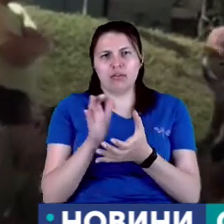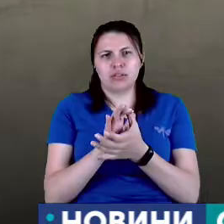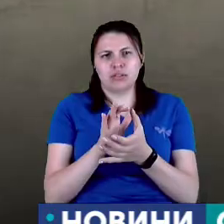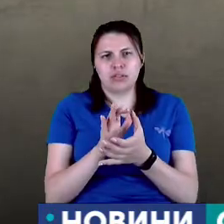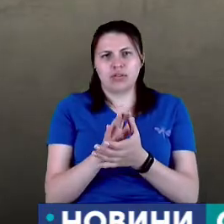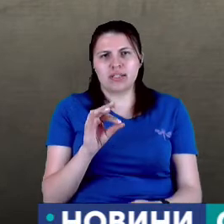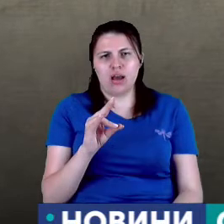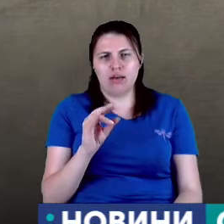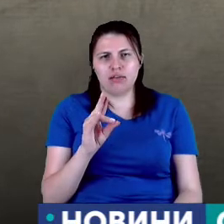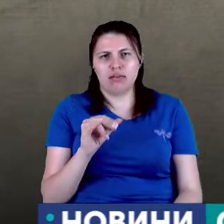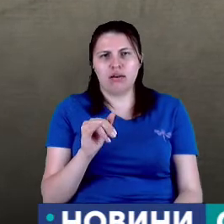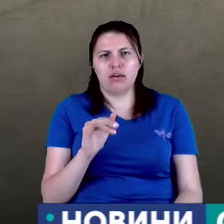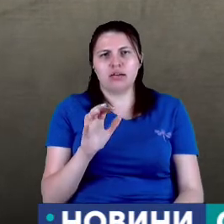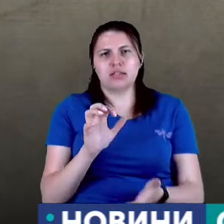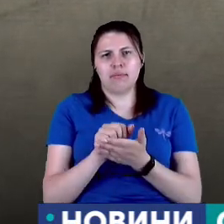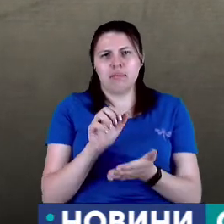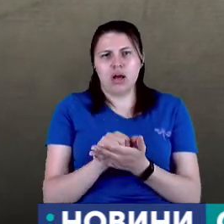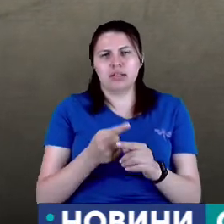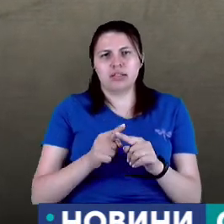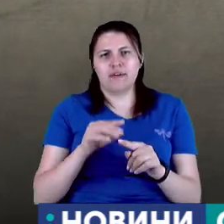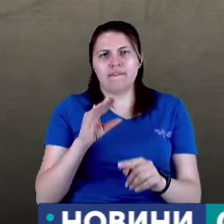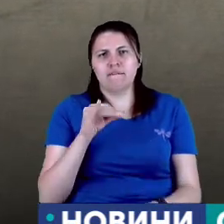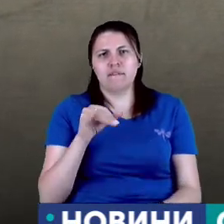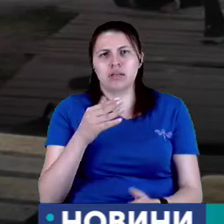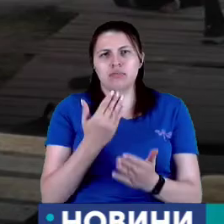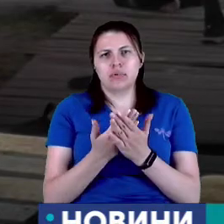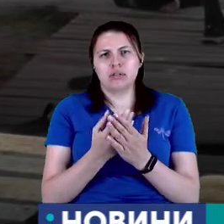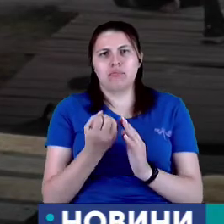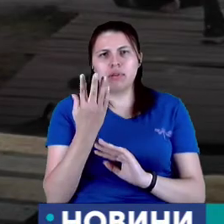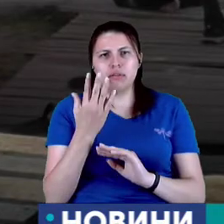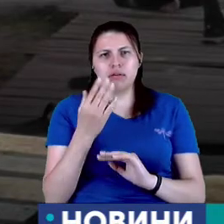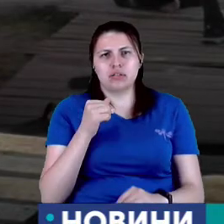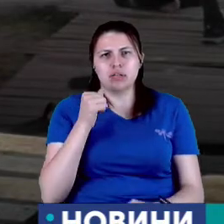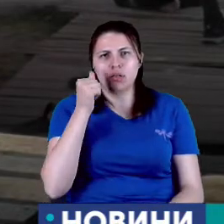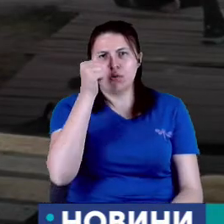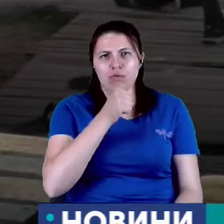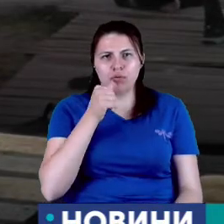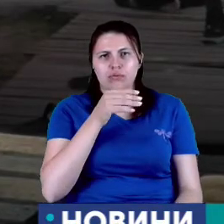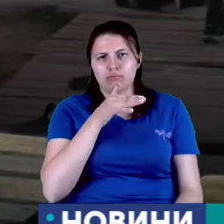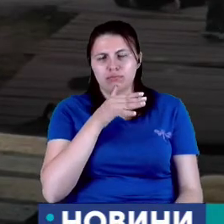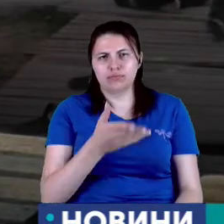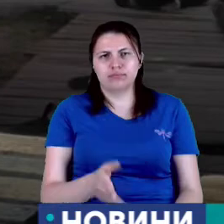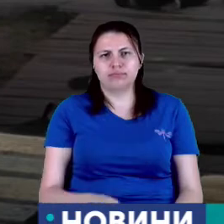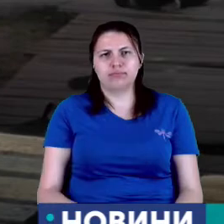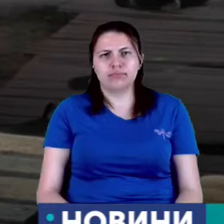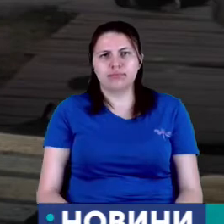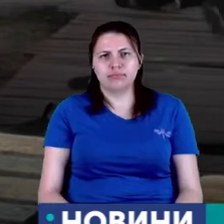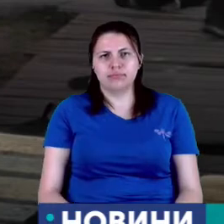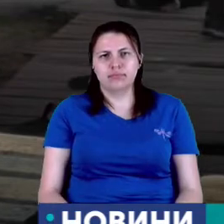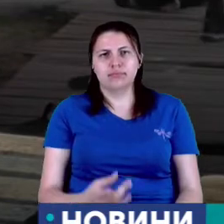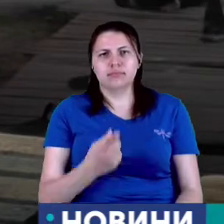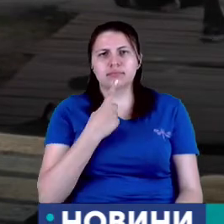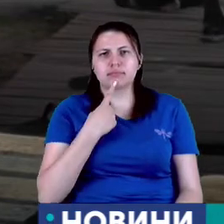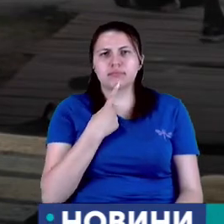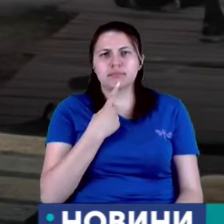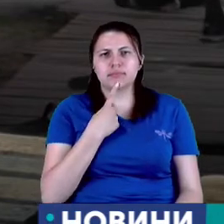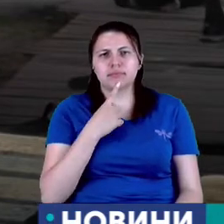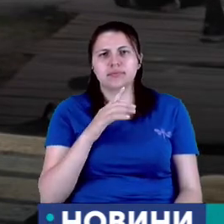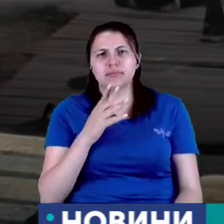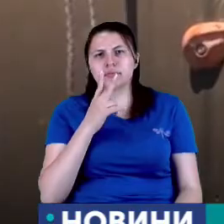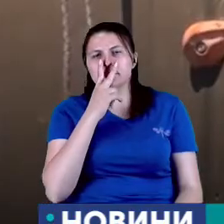Спортсменка займається цим видом спорту близько 15 років. Попробувати пощупати стенд, зацепи,